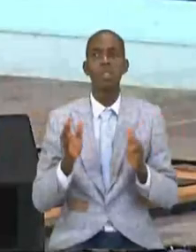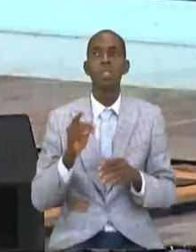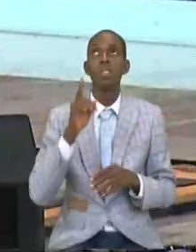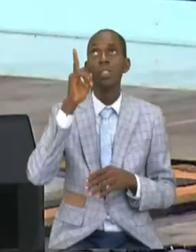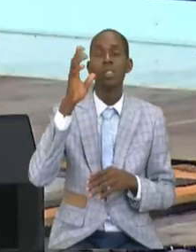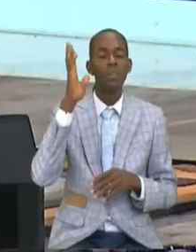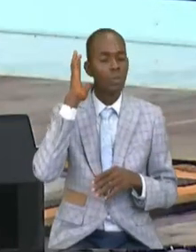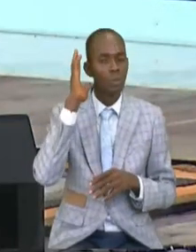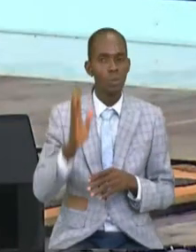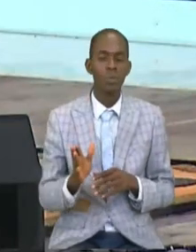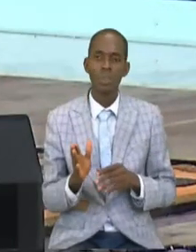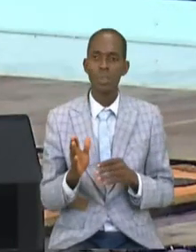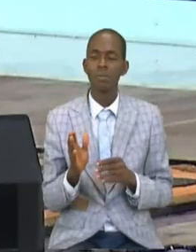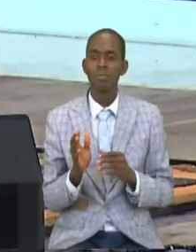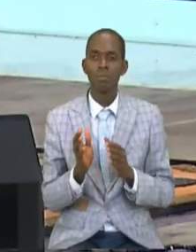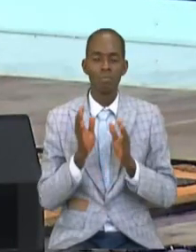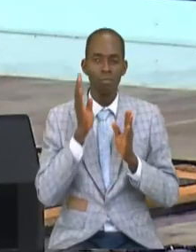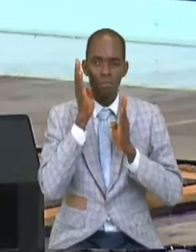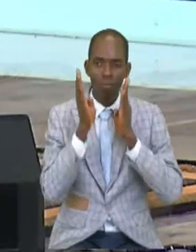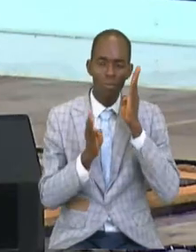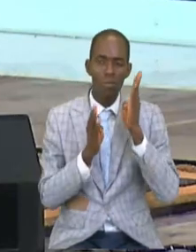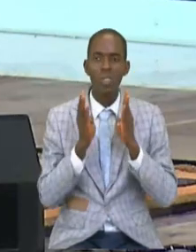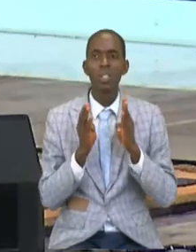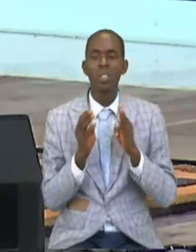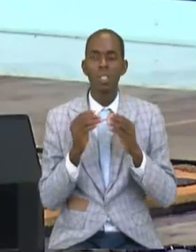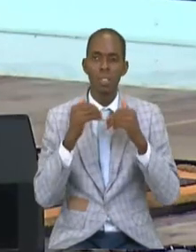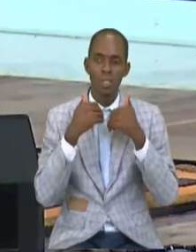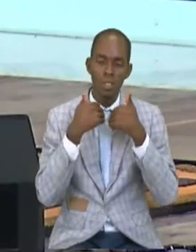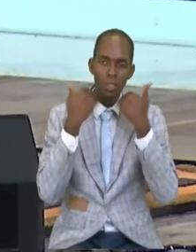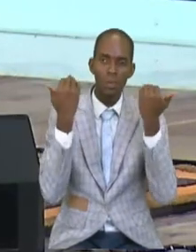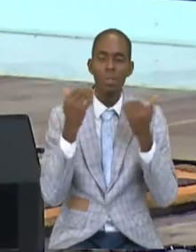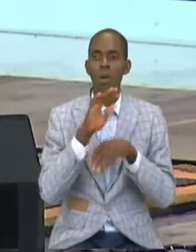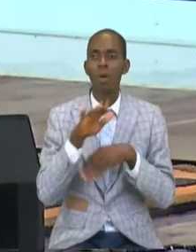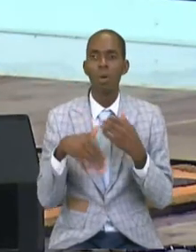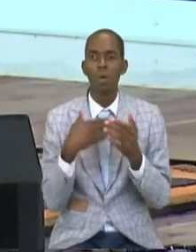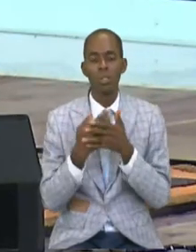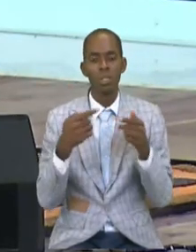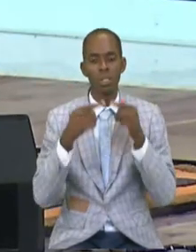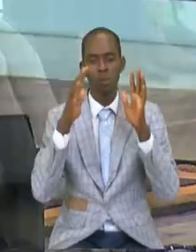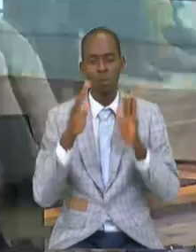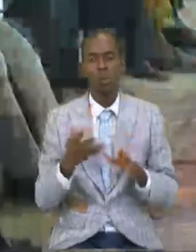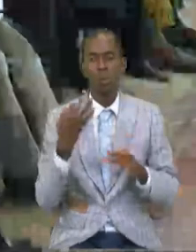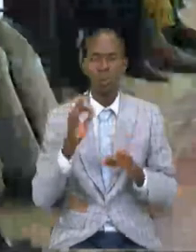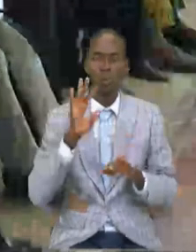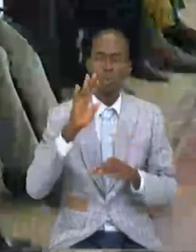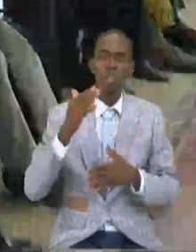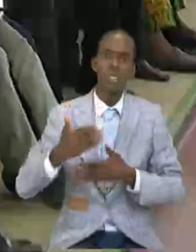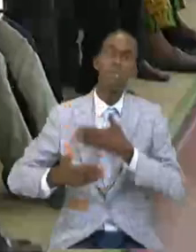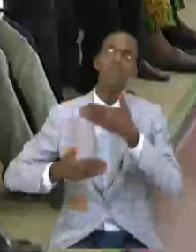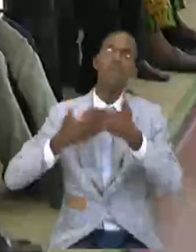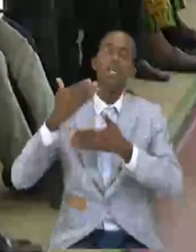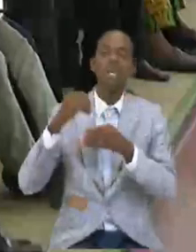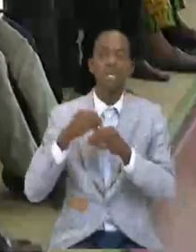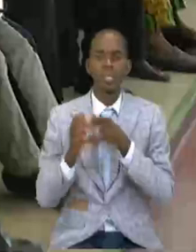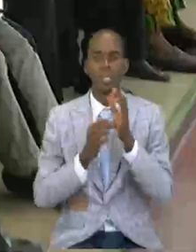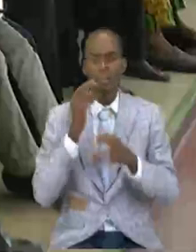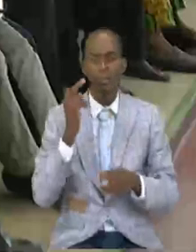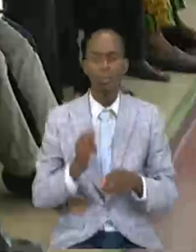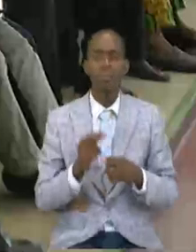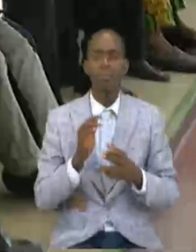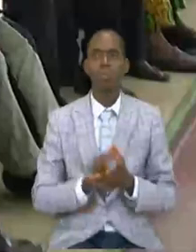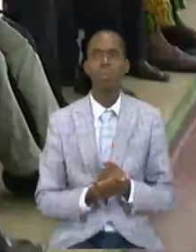Publiquement, Christ va honnir, il va honnir publiquement en spectacle tous vos ennemis de